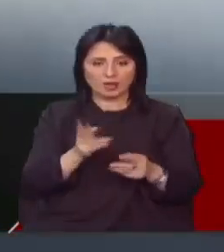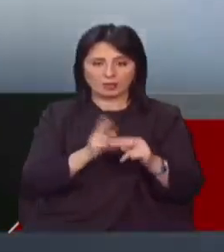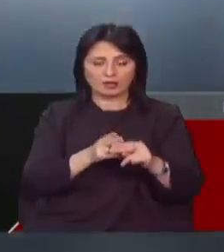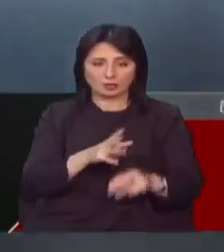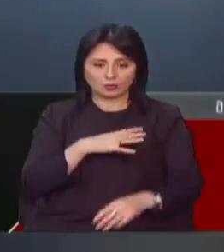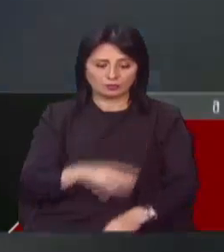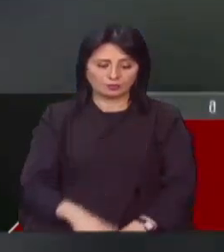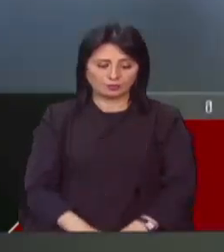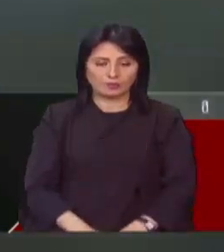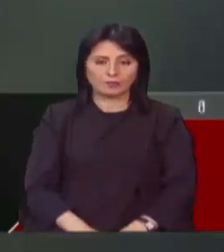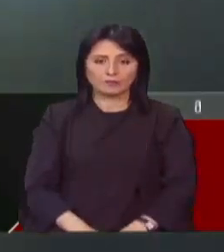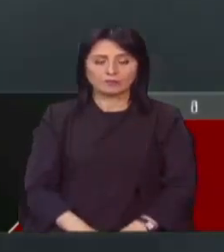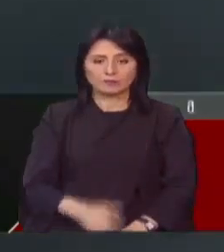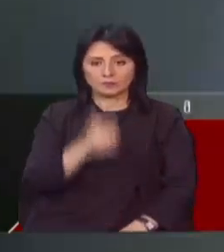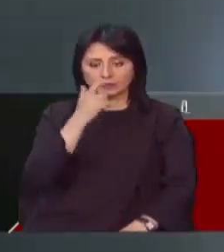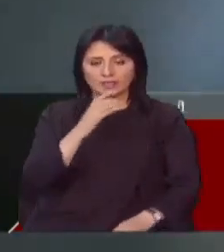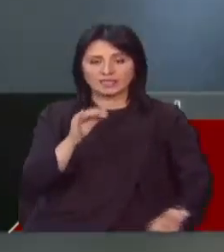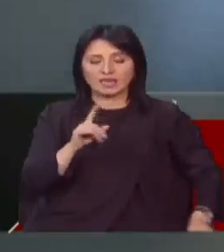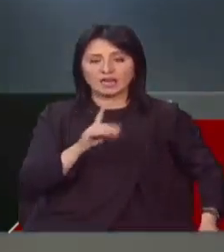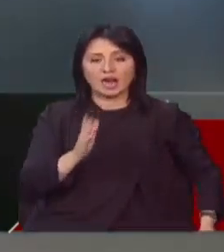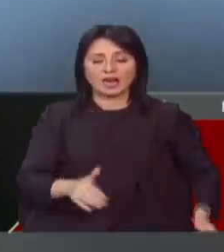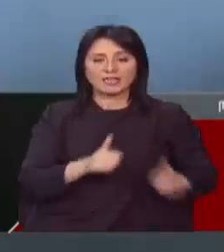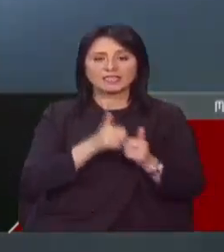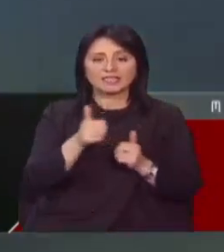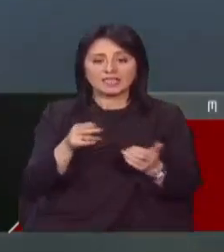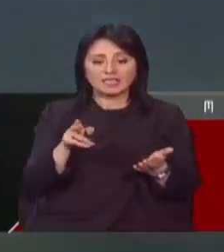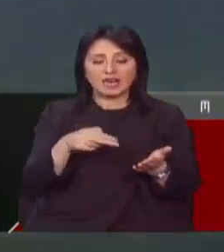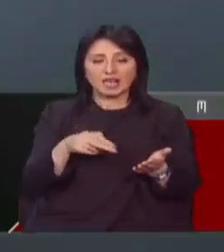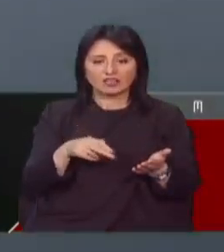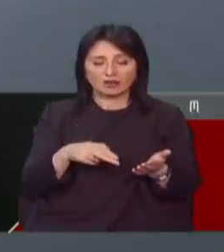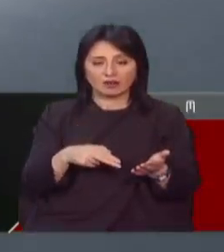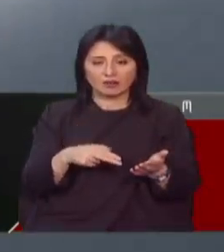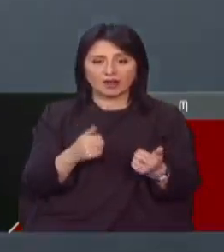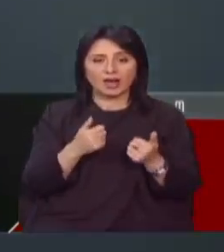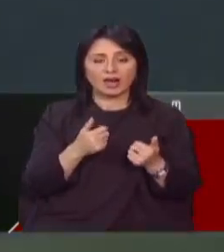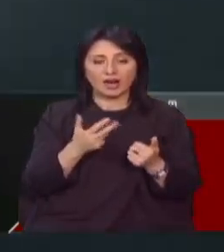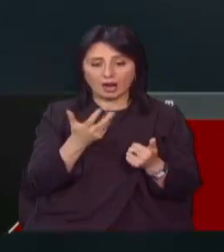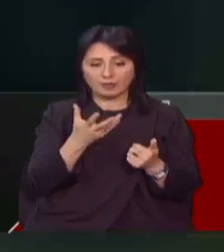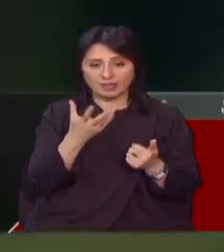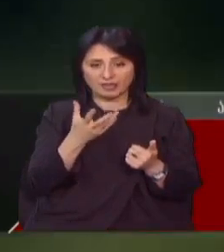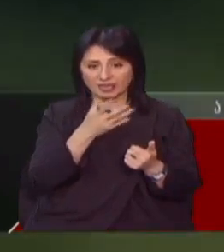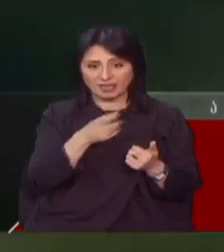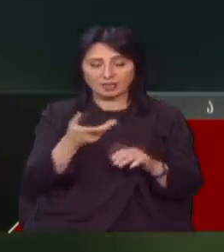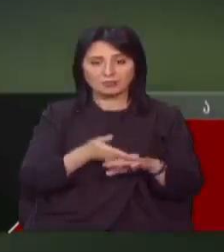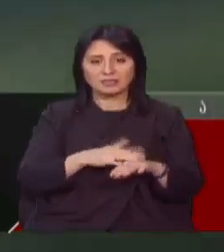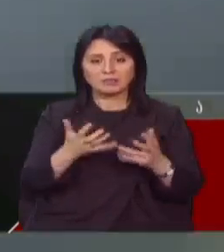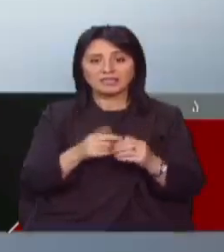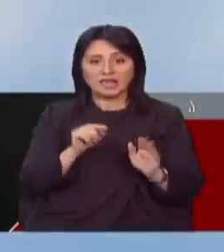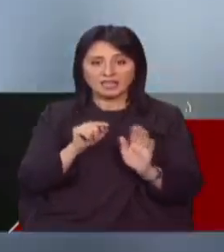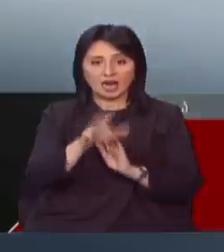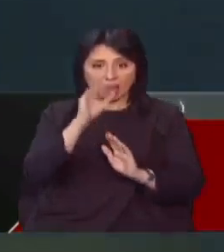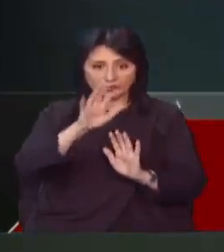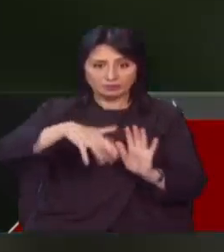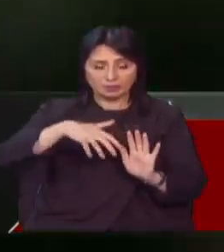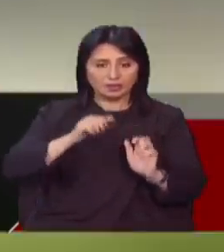შეუძლებელი. ბატონო სერგი, თუ არსებობს რაიმე წინასწარი გათვლა, რამდენ ხანში შეძლებს მძიმე ტექნიკა